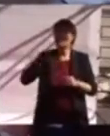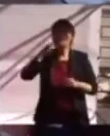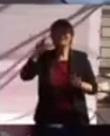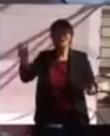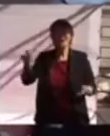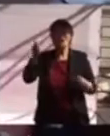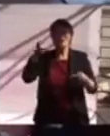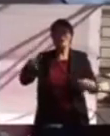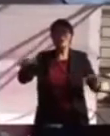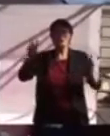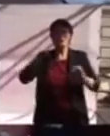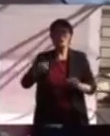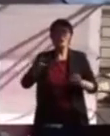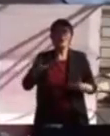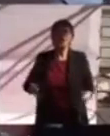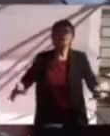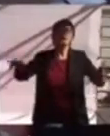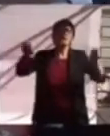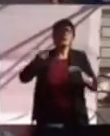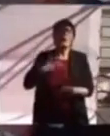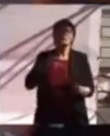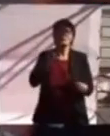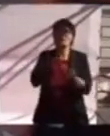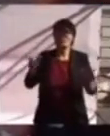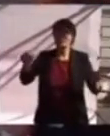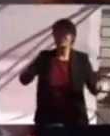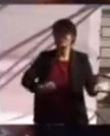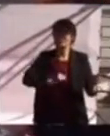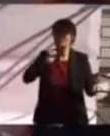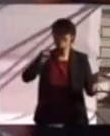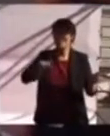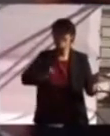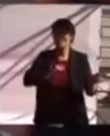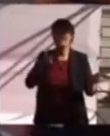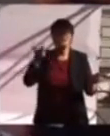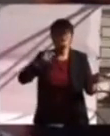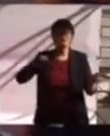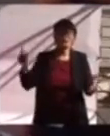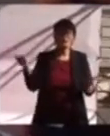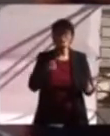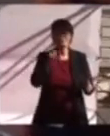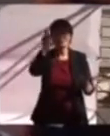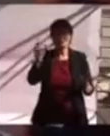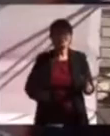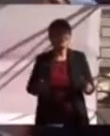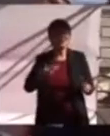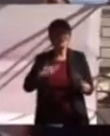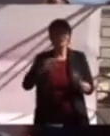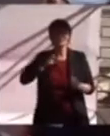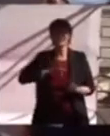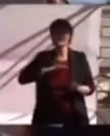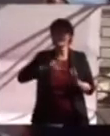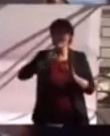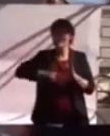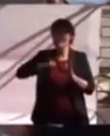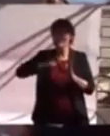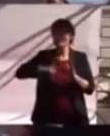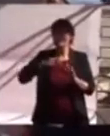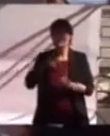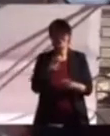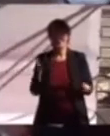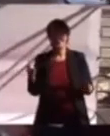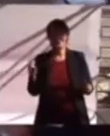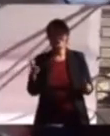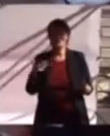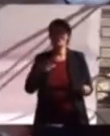che soffre non tutti in italia ricevono lo stipendio ogni mese e c'è chi se lo deve guadagnare alzando nella grande del bar